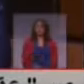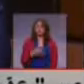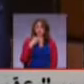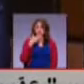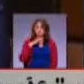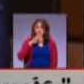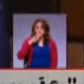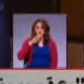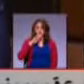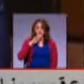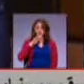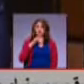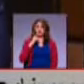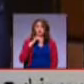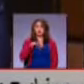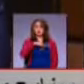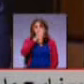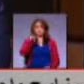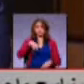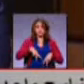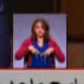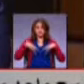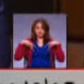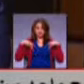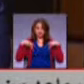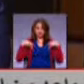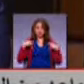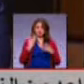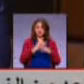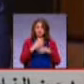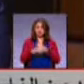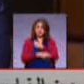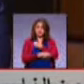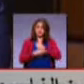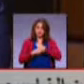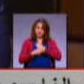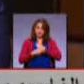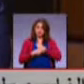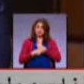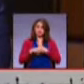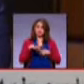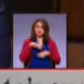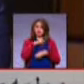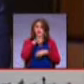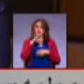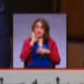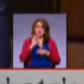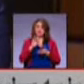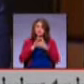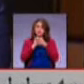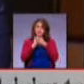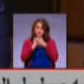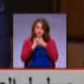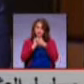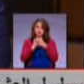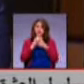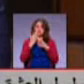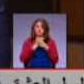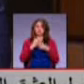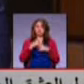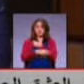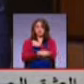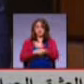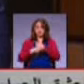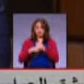الحمد لله مفيش احسن من فرحة محتاج لما تحقق له حلمه. تعالوا كلنا نتكاتف لتحقيق احلام هؤلاء